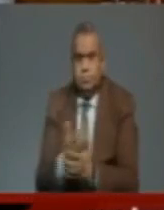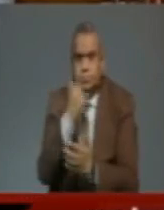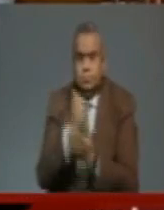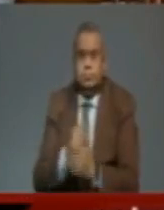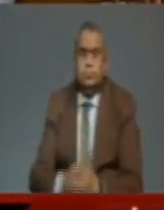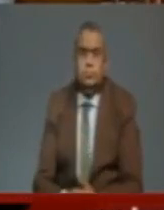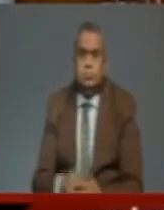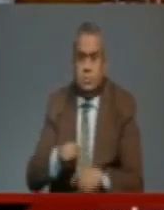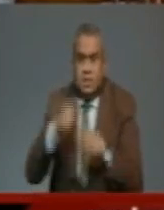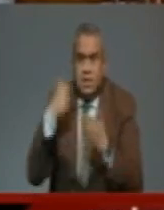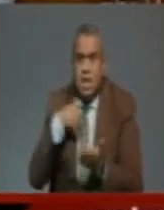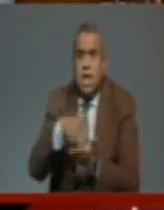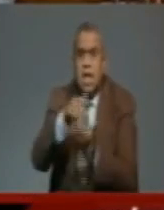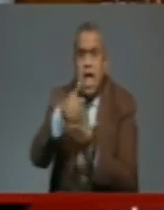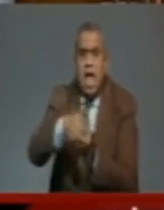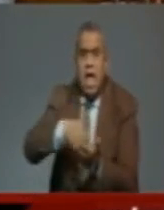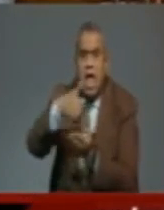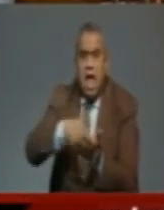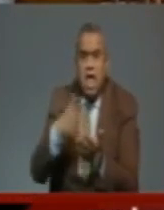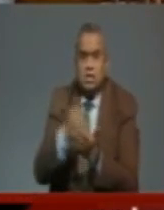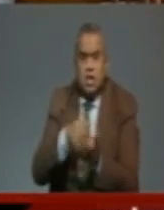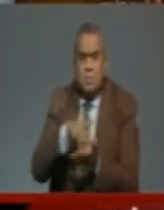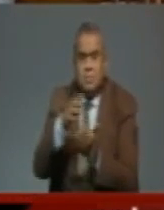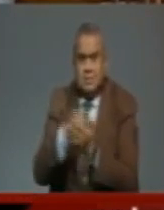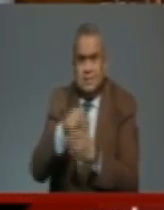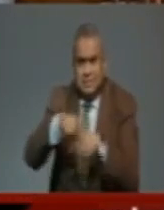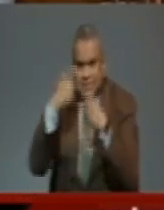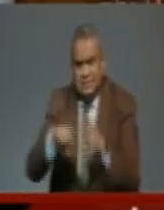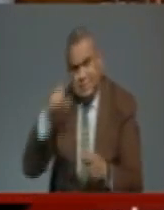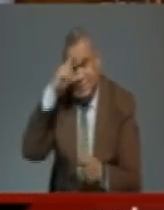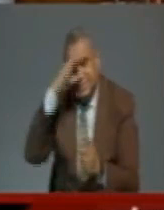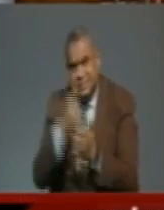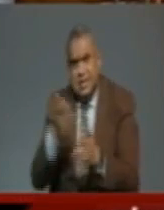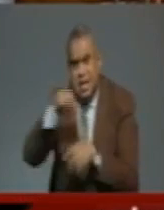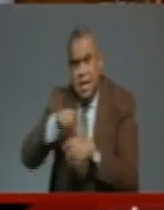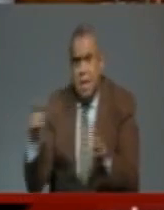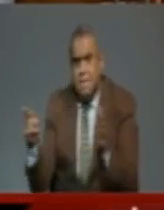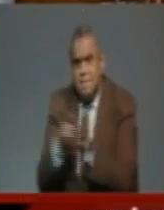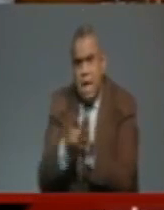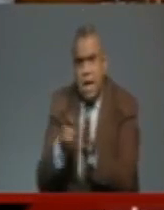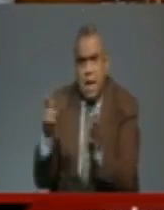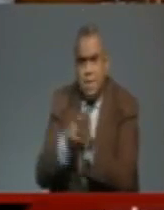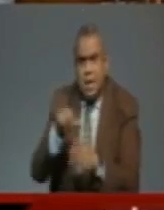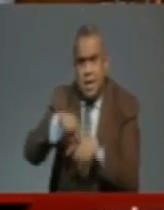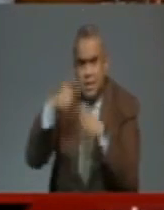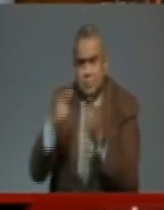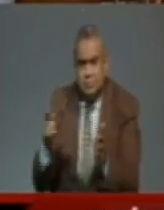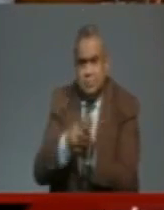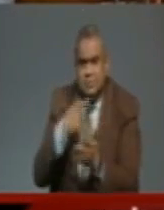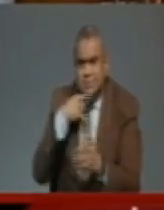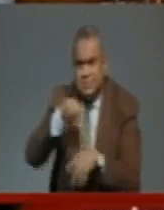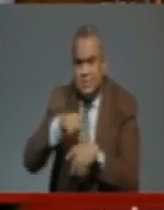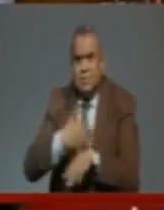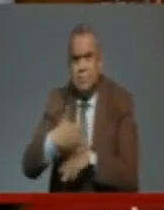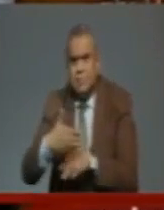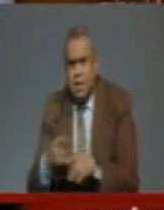الاخشاب بتتشون في الشوارع بتاعت المينا، والمراكب اللي بتيجي عايزه تفرغ الغلال بتاعتها مش لاقيه مكان. كان لازم نعمل